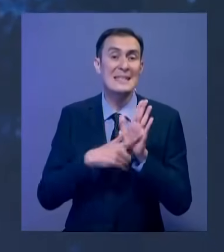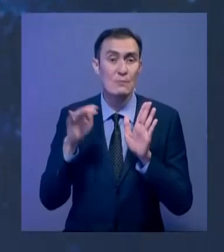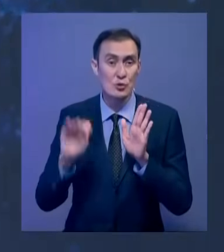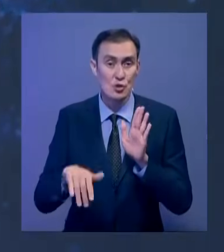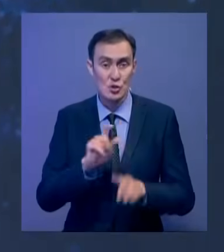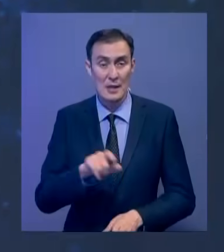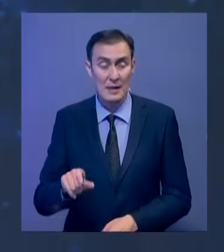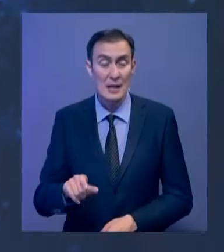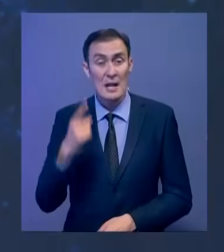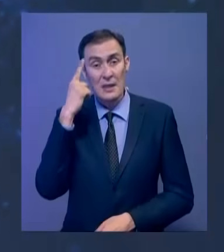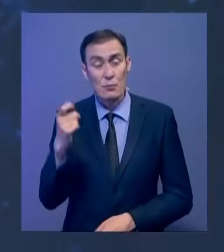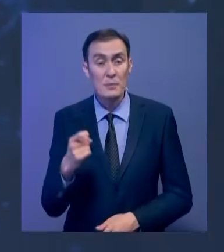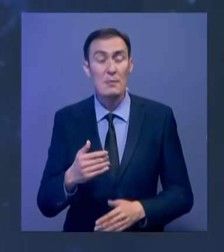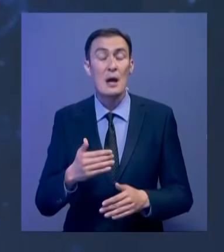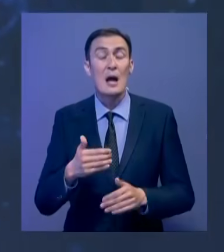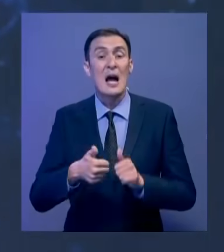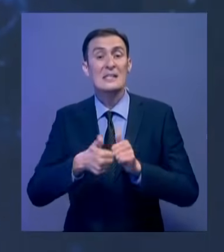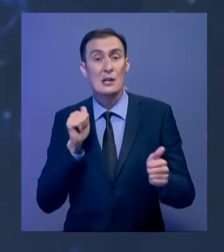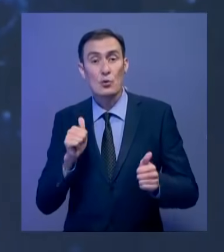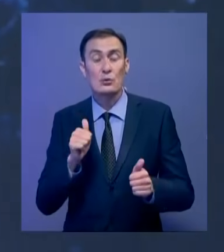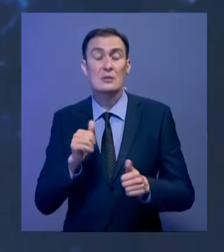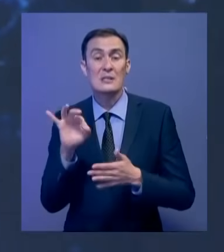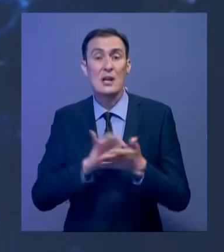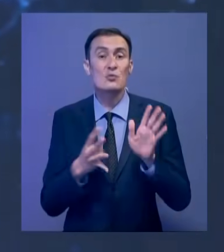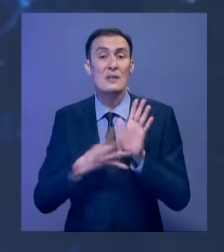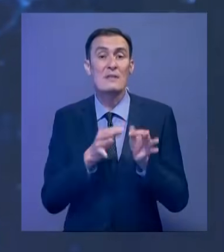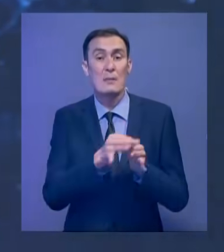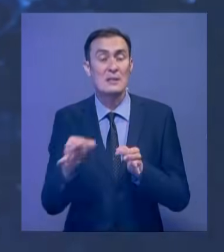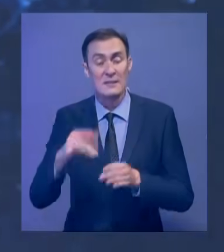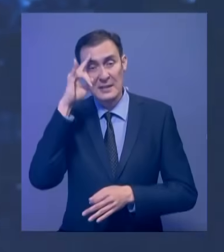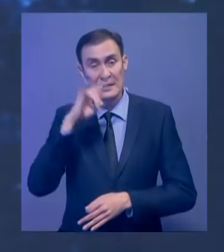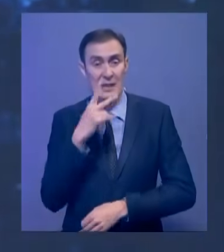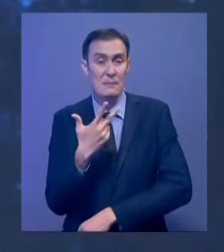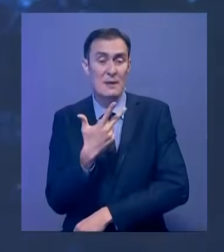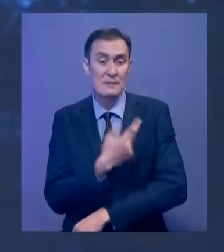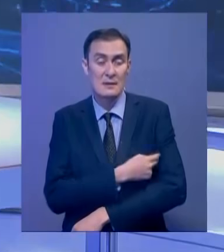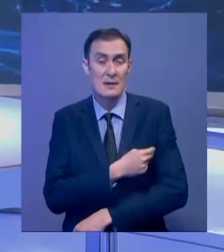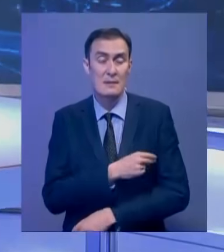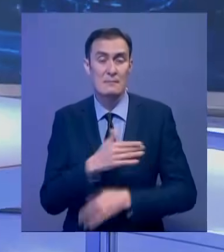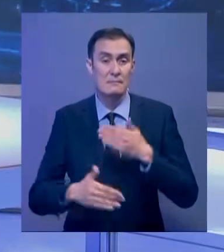2 857 000 человек. Напомню, отстают по темпам иммунизации сразу 9 регионов страны.